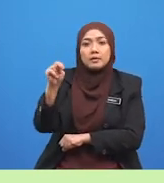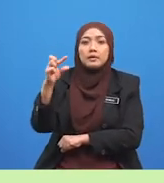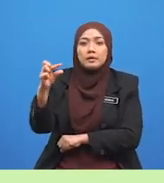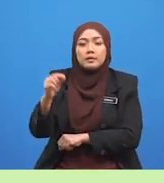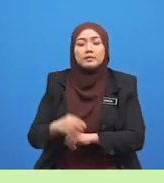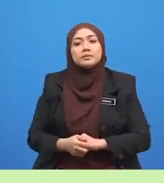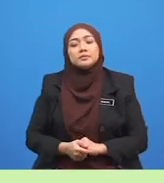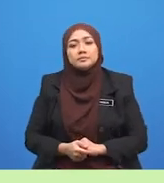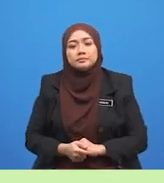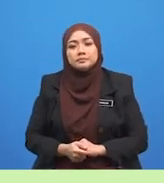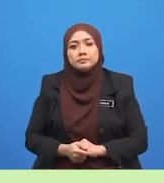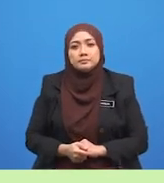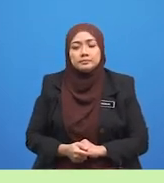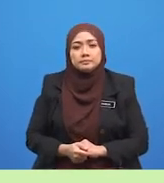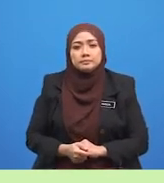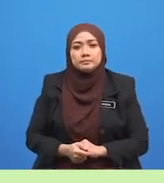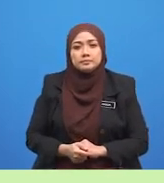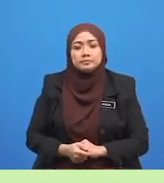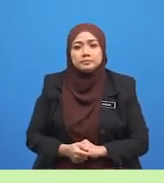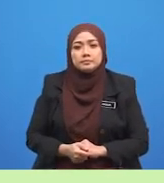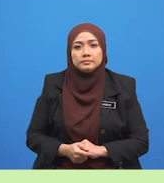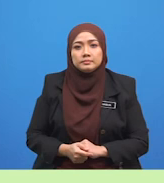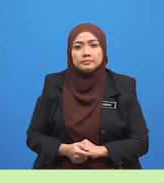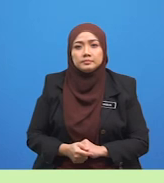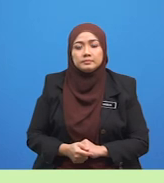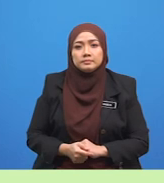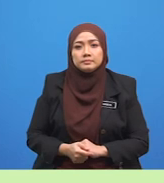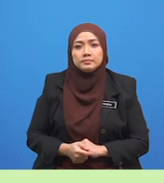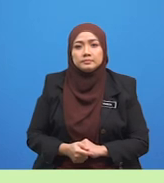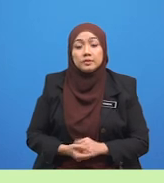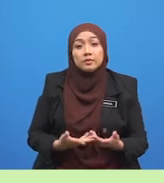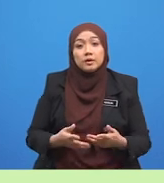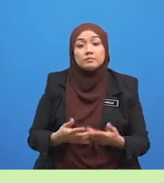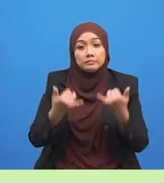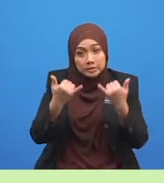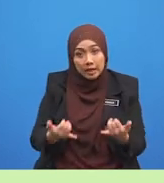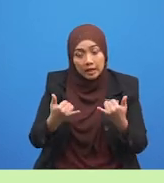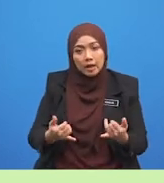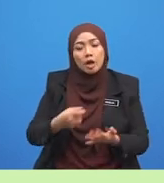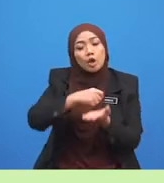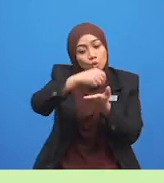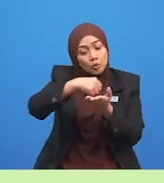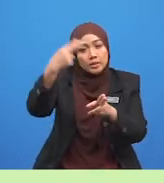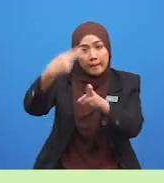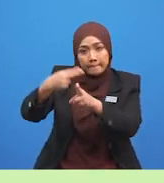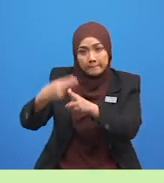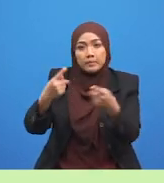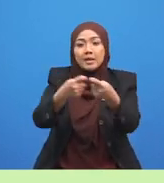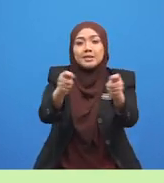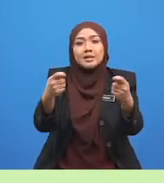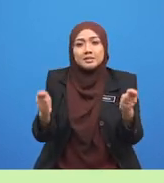Baiklah murid-murid, kita teruskan tandakan nama-nama bagi tasik yang terdapat dalam peta Malaysia